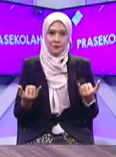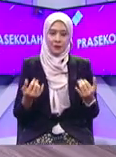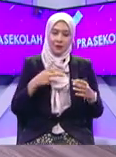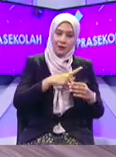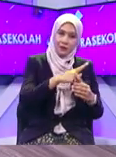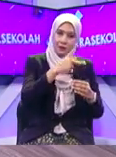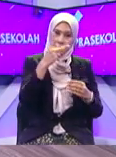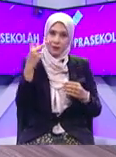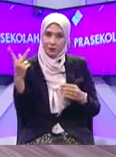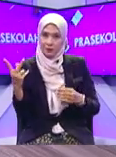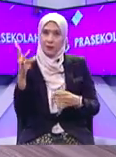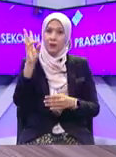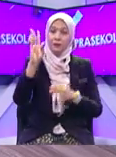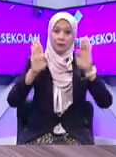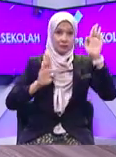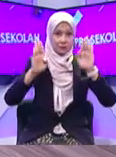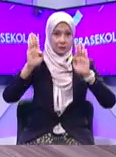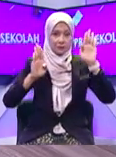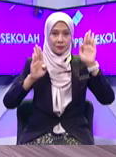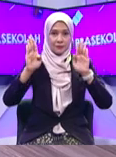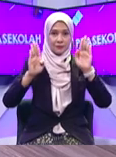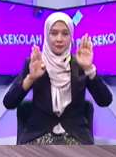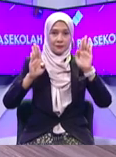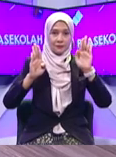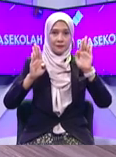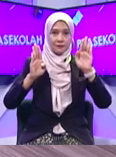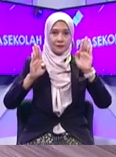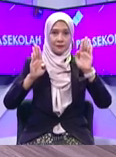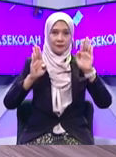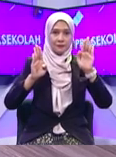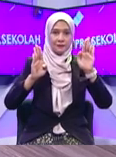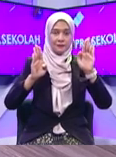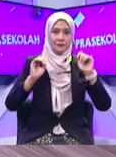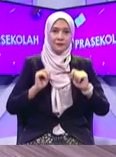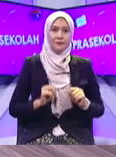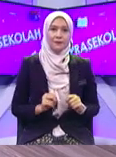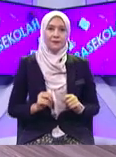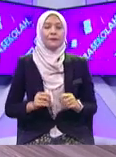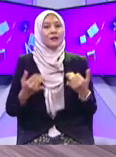keluarkan tujuh bass Iya betul karena keluarkan 17 oke